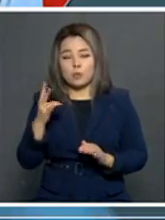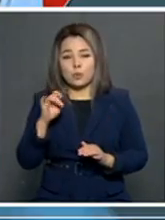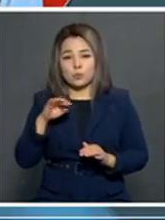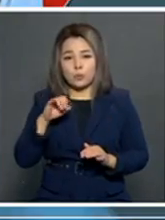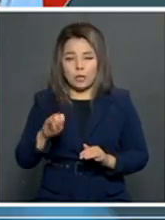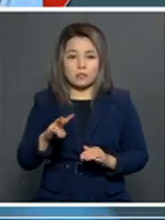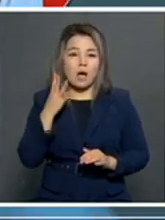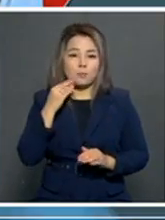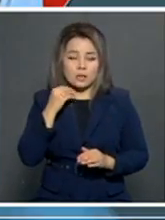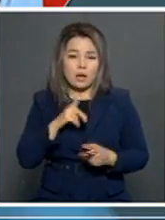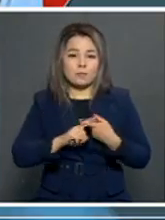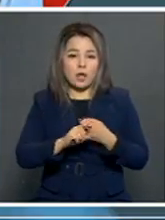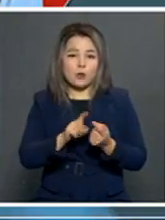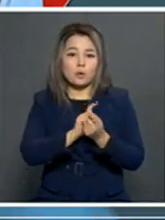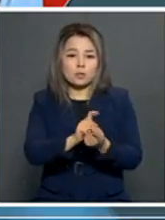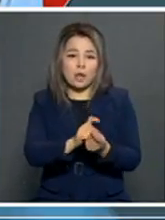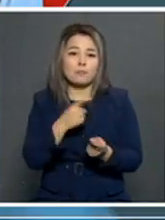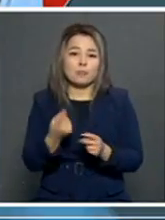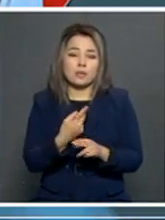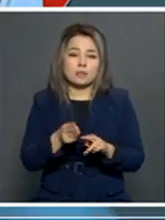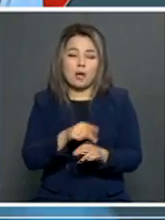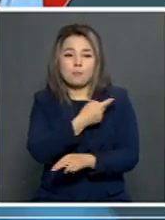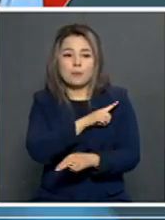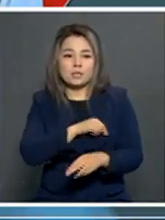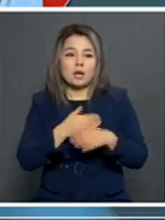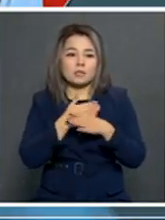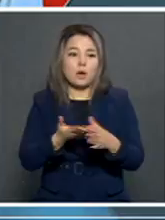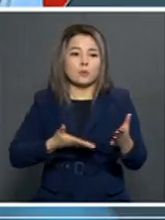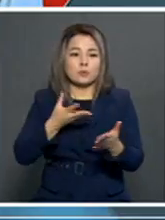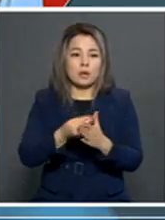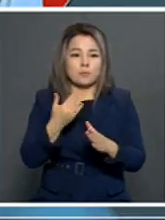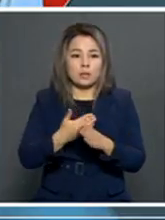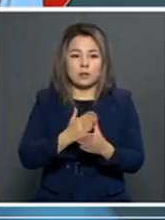Алматыдағы эпидемиямен күресте алғы шепте жүрген дәрігерлерге төлем жасау үшін бөлінді.